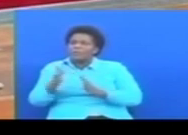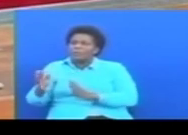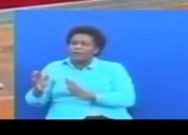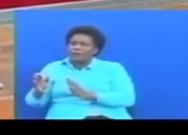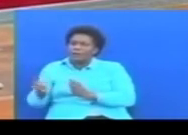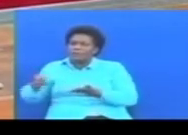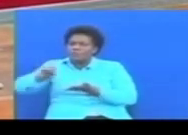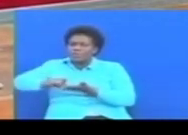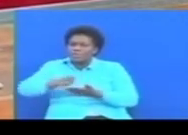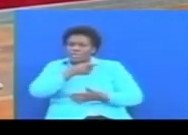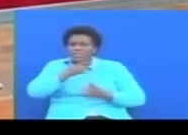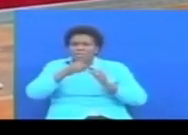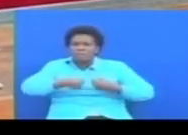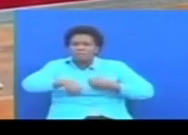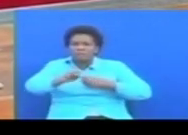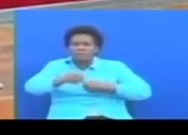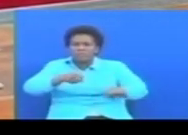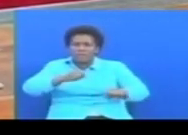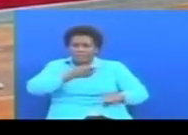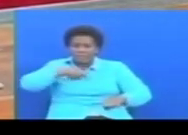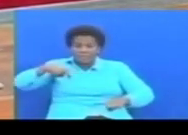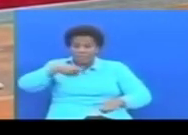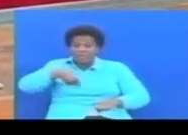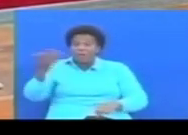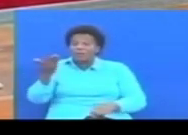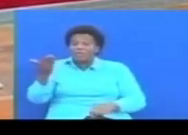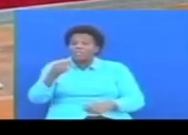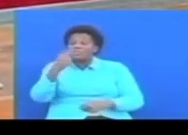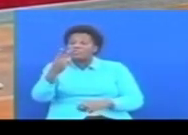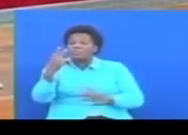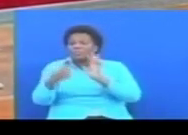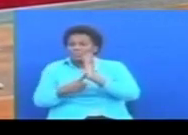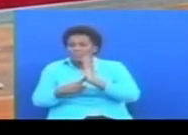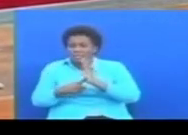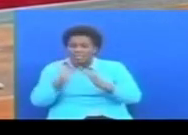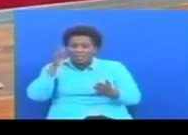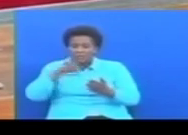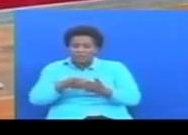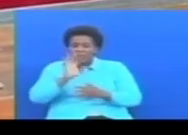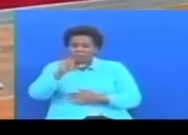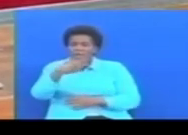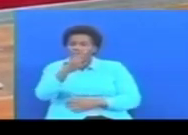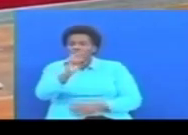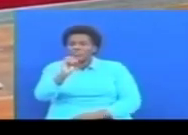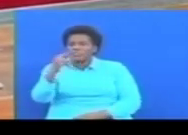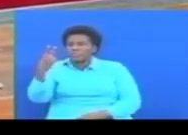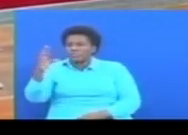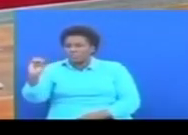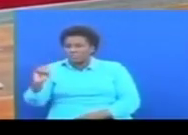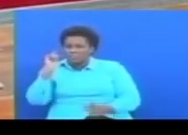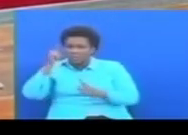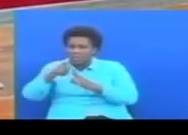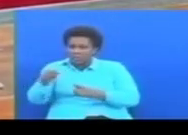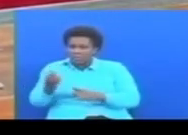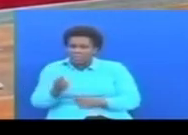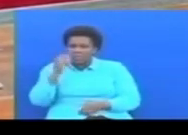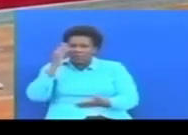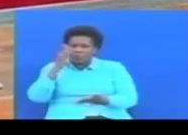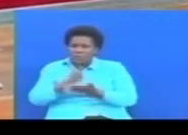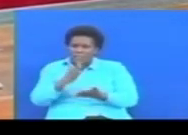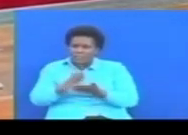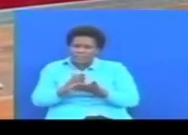taifa ya Mikumi kwenda hifadhi ya taifa ya Kitulo kufikia mwisho wa mwaka 2019-20. Lengo ni kupandisha